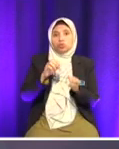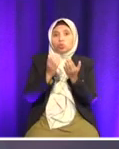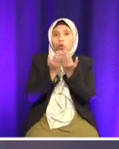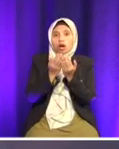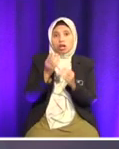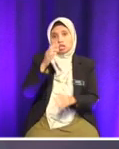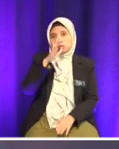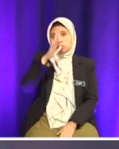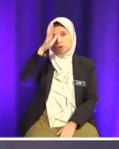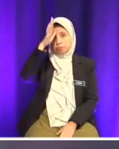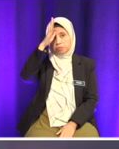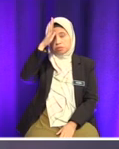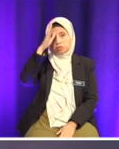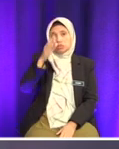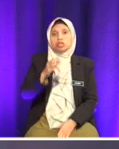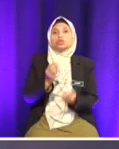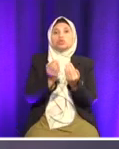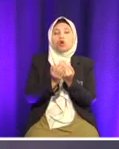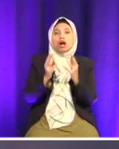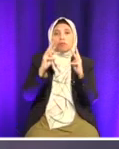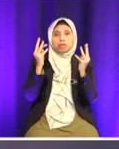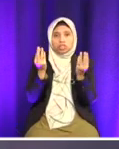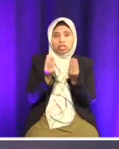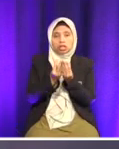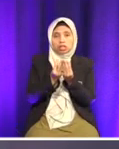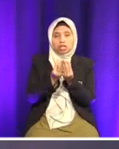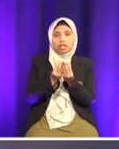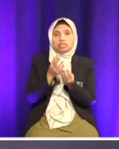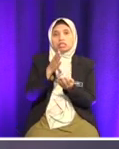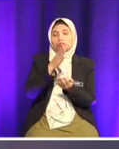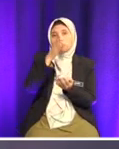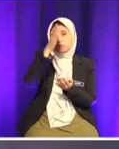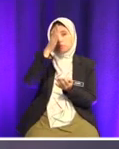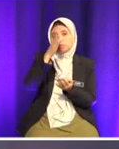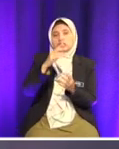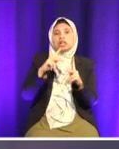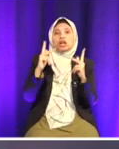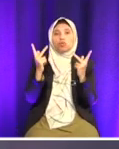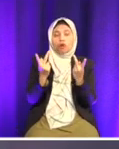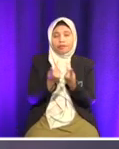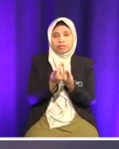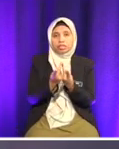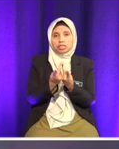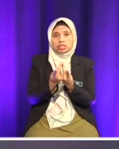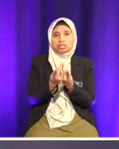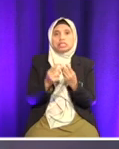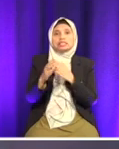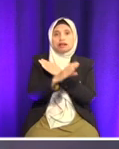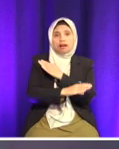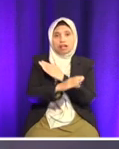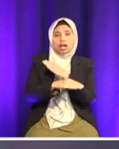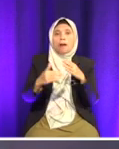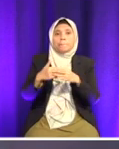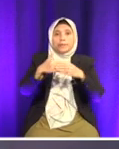kita doa kepada masyarakat kita negara kita pemimpin kita kita hormat kepada Allah Subhanahu Wa Ta'ala agar